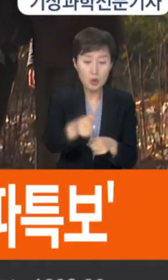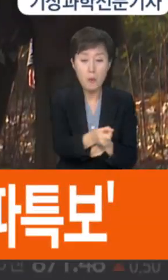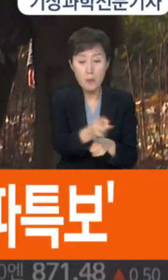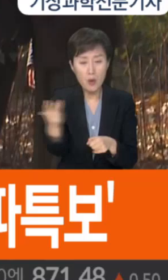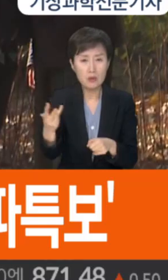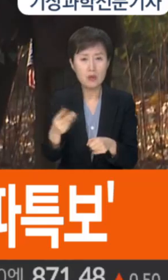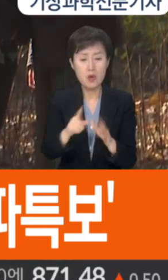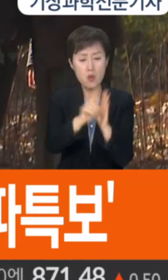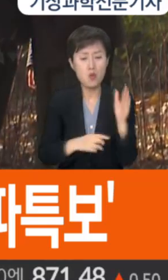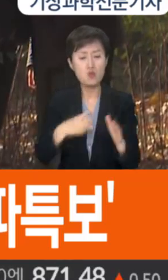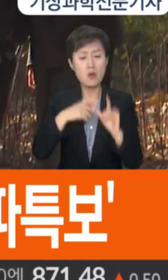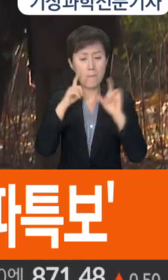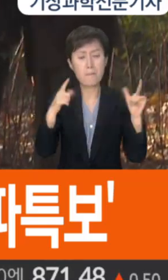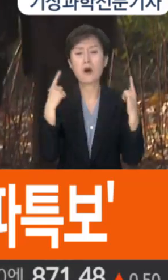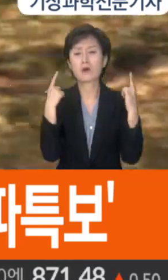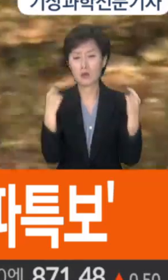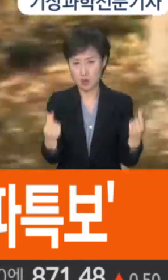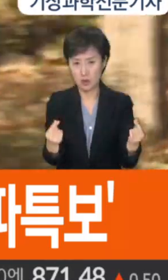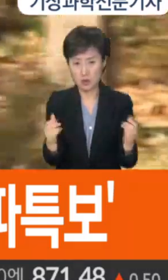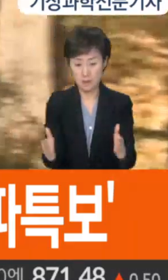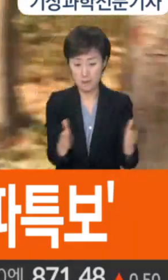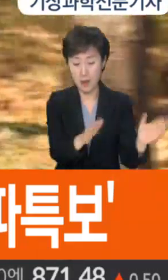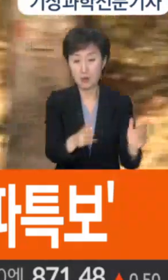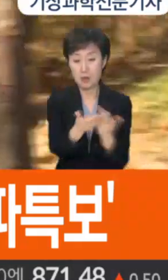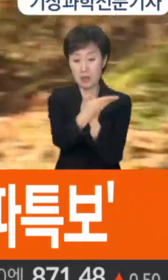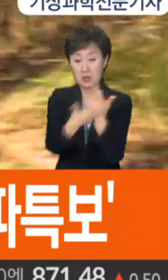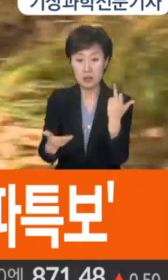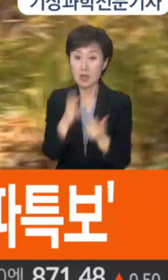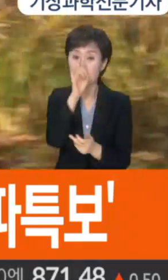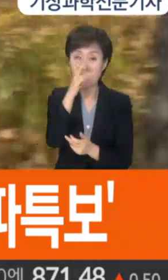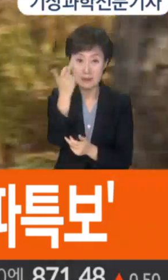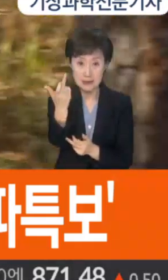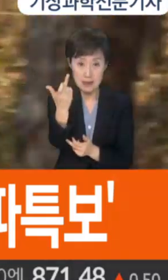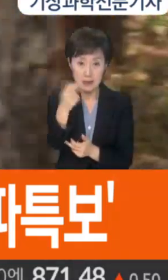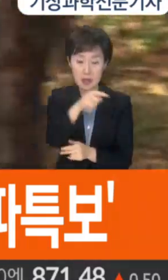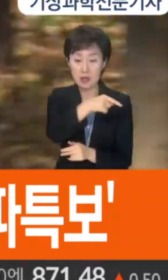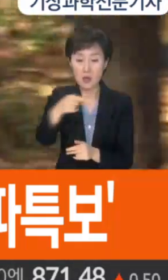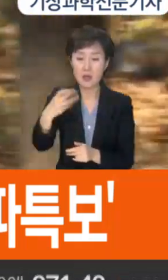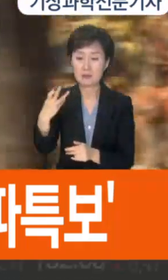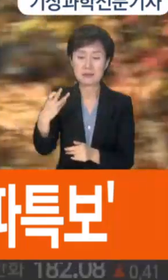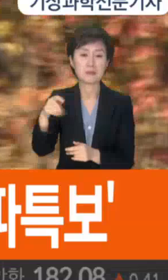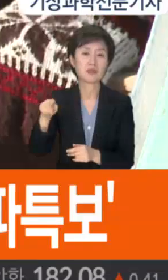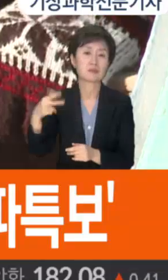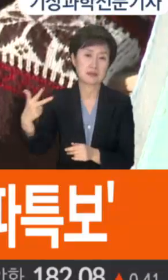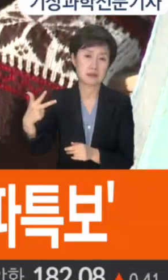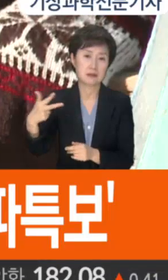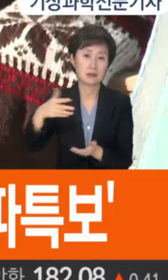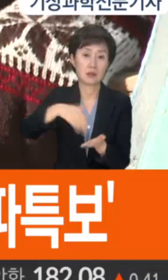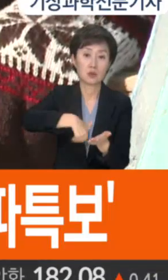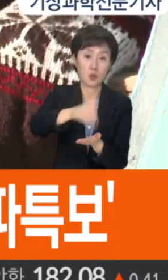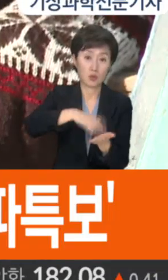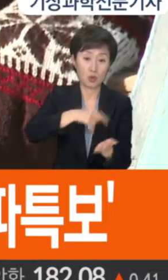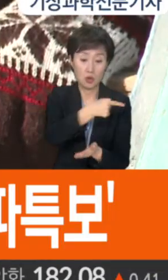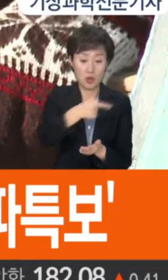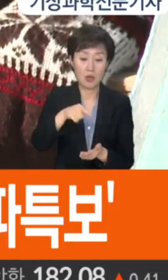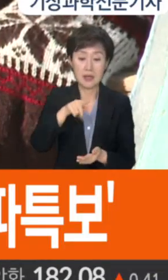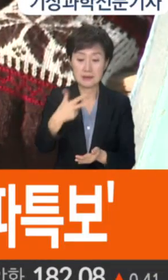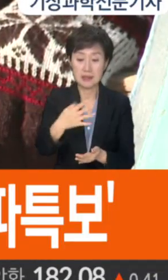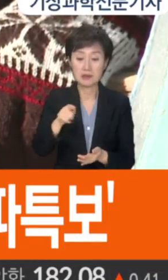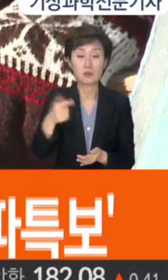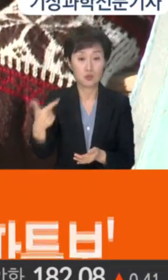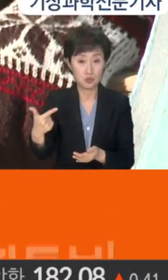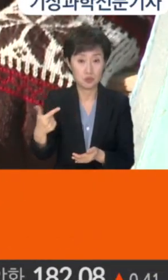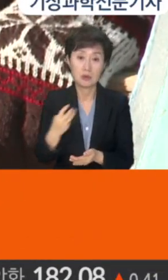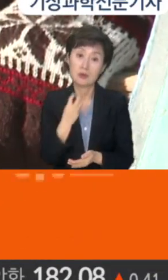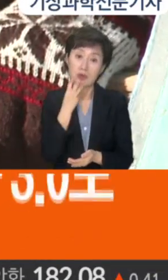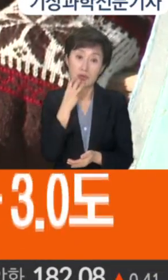한파주의보가 여전히 발효 중인데요. 오늘 강원 설악산의 기온이 영하 13.7도, 경기 동두천 영하 4.6도,